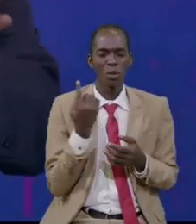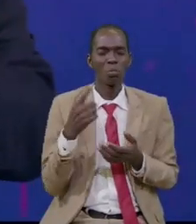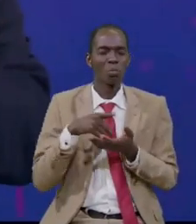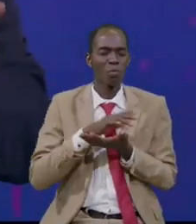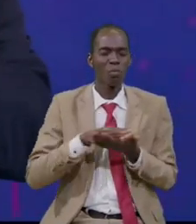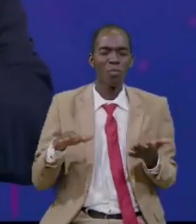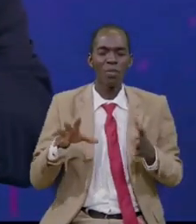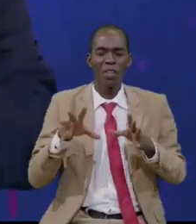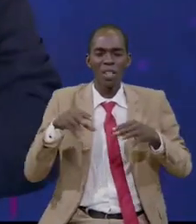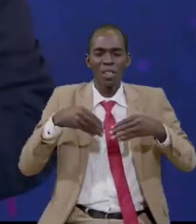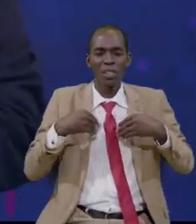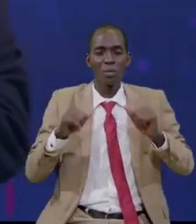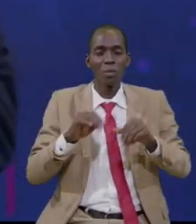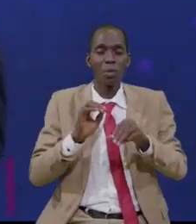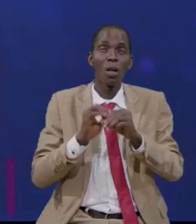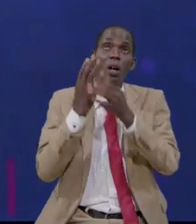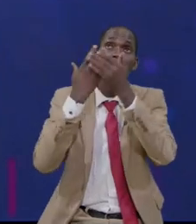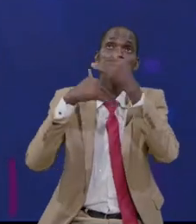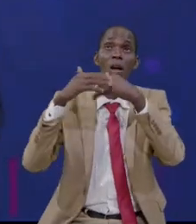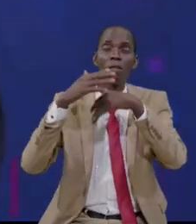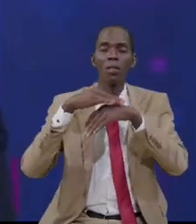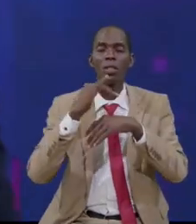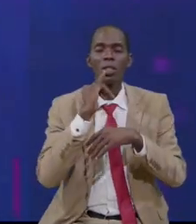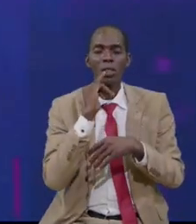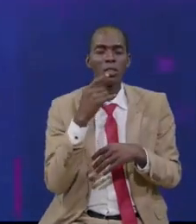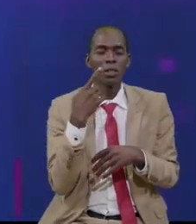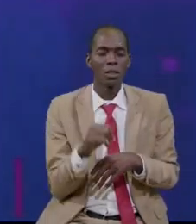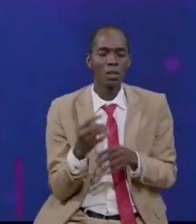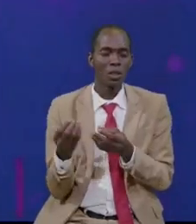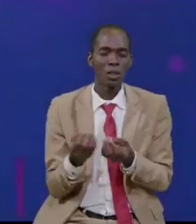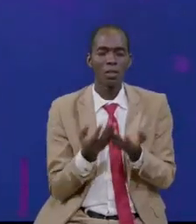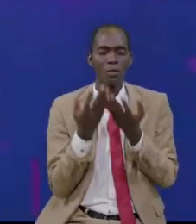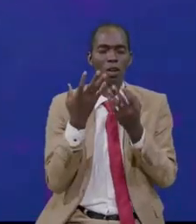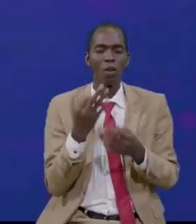acceptable au ciel, c'est celle que Christ a faite